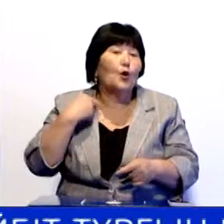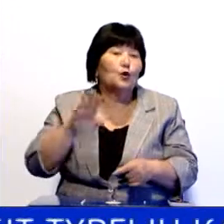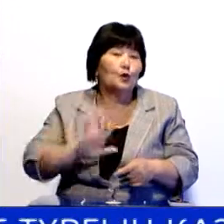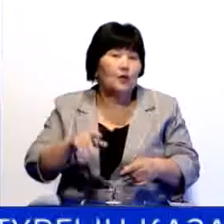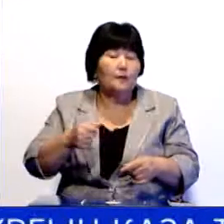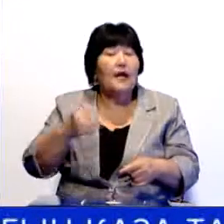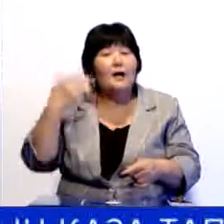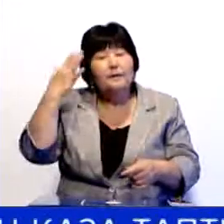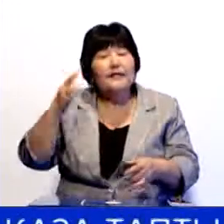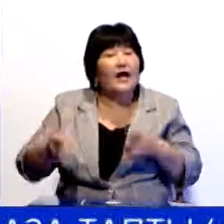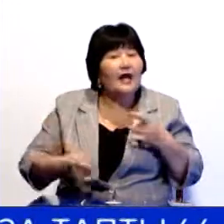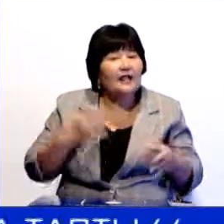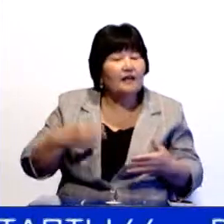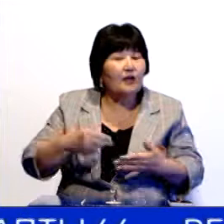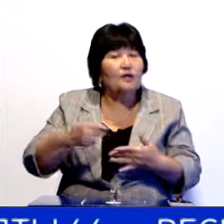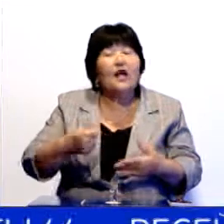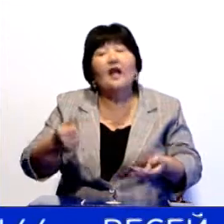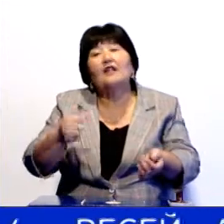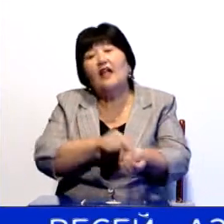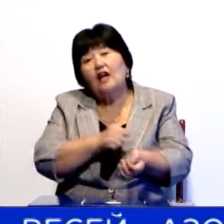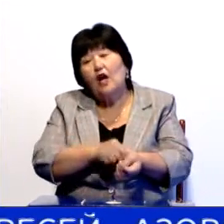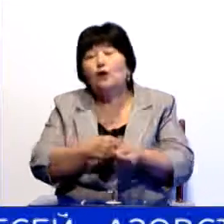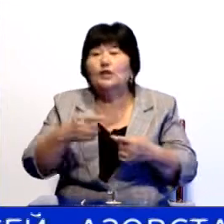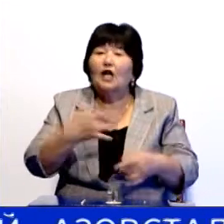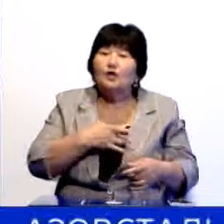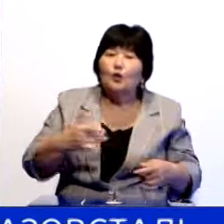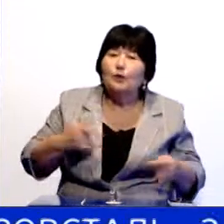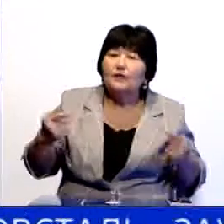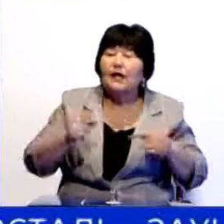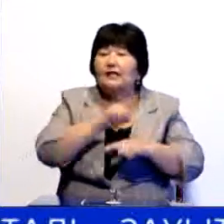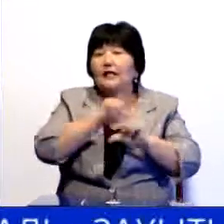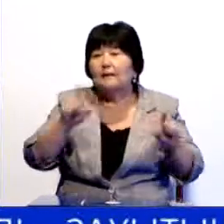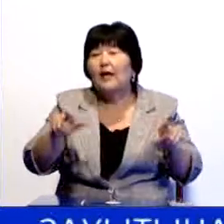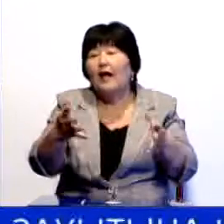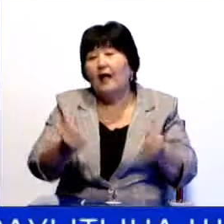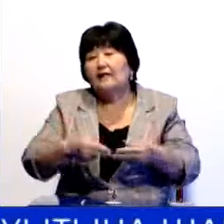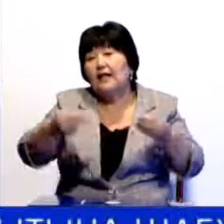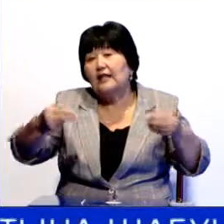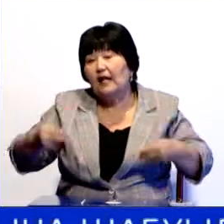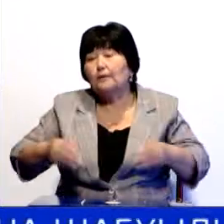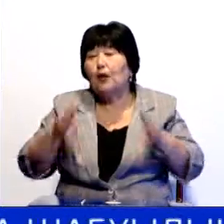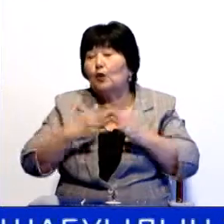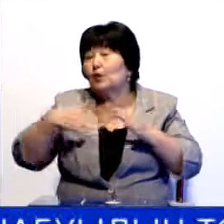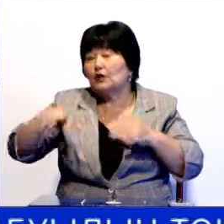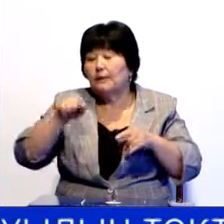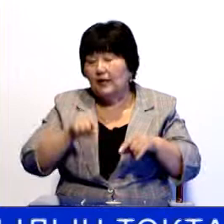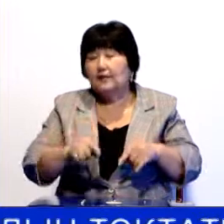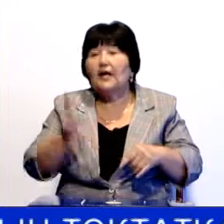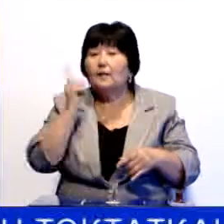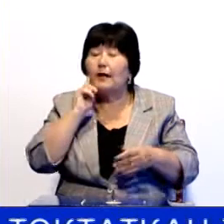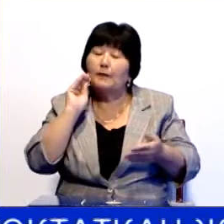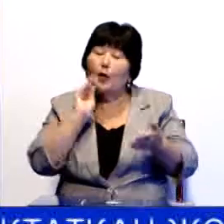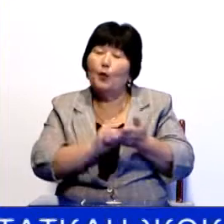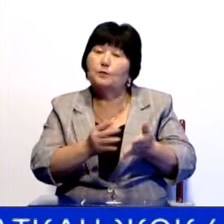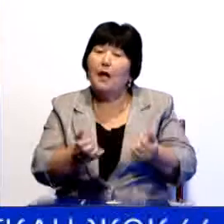туралы психоневрологиялық, наркологиялық және туберкулезге қарсы диспансерден алынатын анықтамаларды үйден шықпай-ақ мобильдік қосымшадан